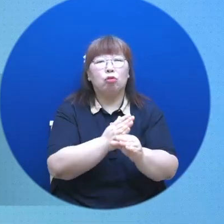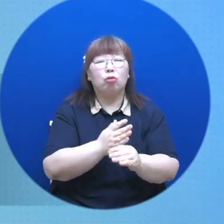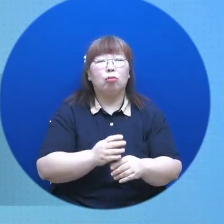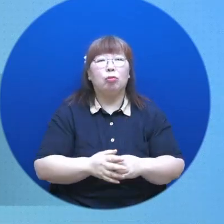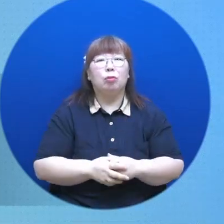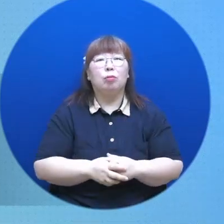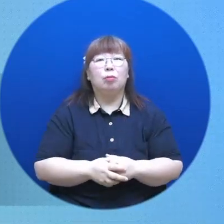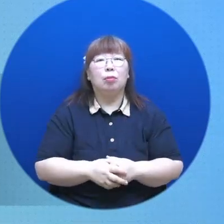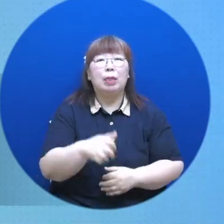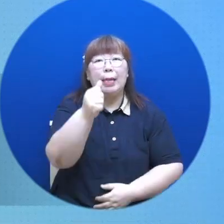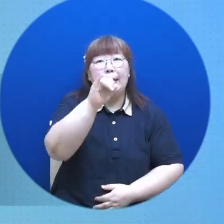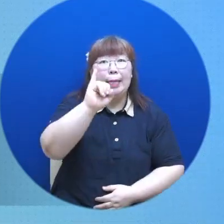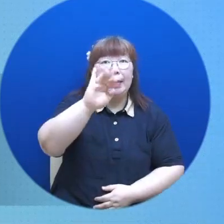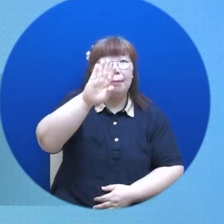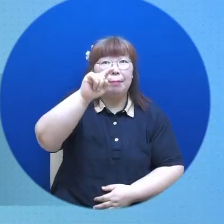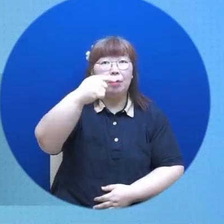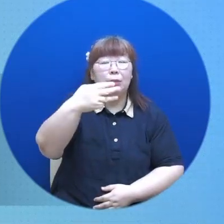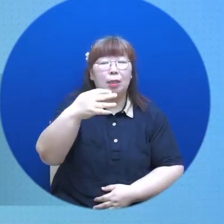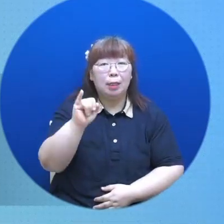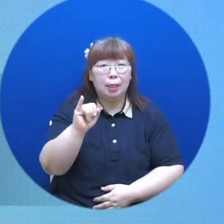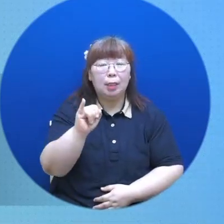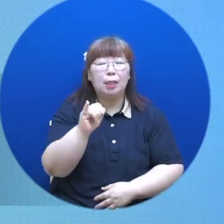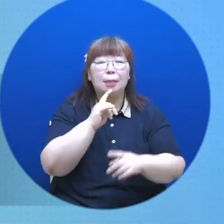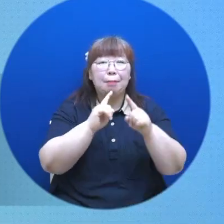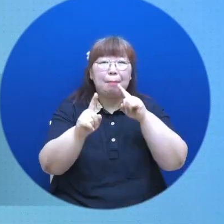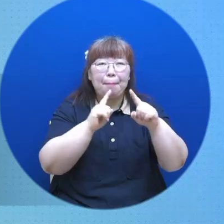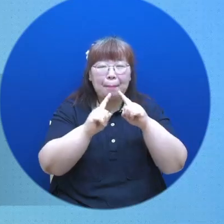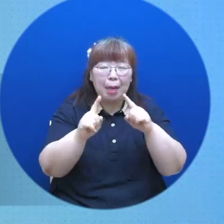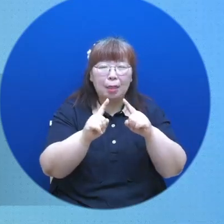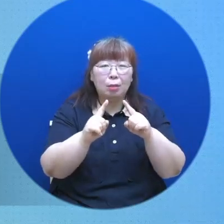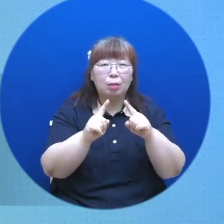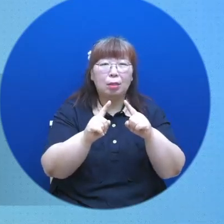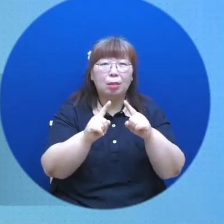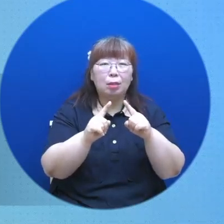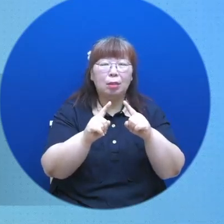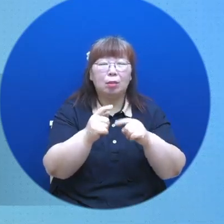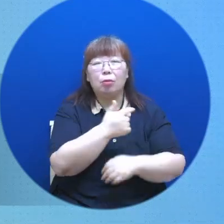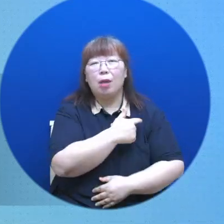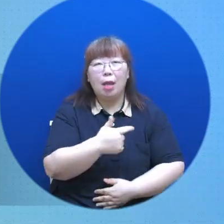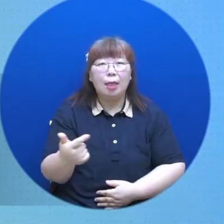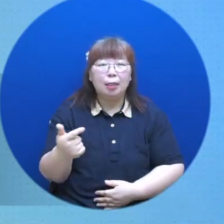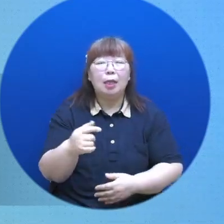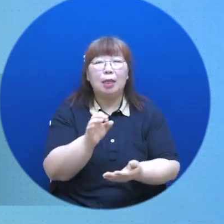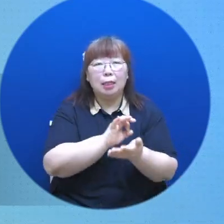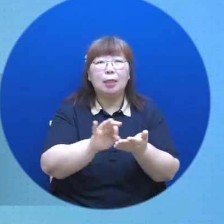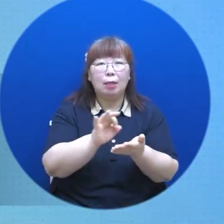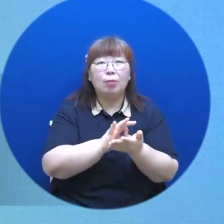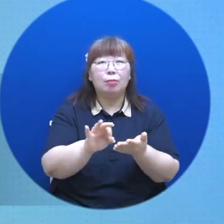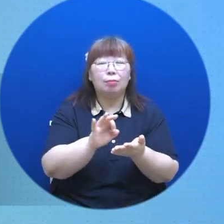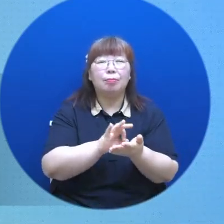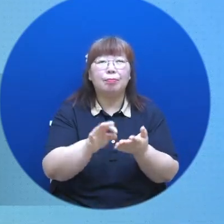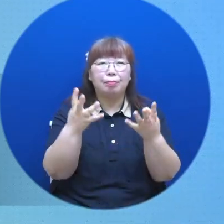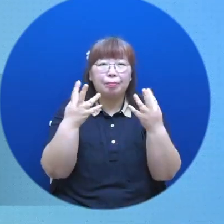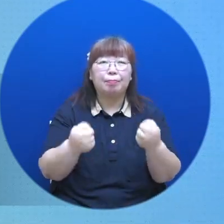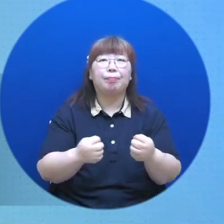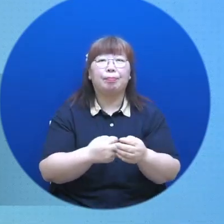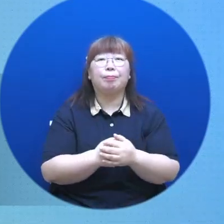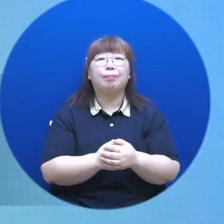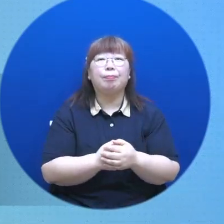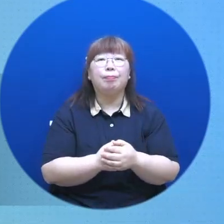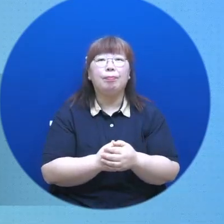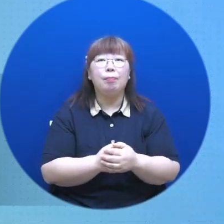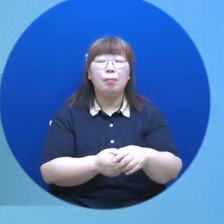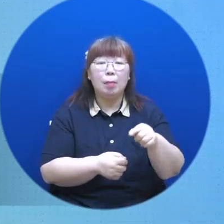형태는 히브리어, 이 성경이 쓰여진 히브리어에서 굉장히 흔하게 사용되는 반복입니다. 어떤 반복일까요?